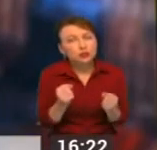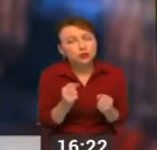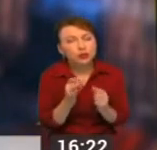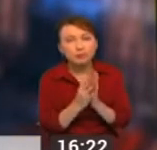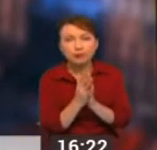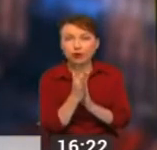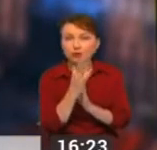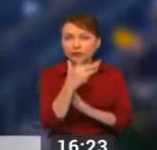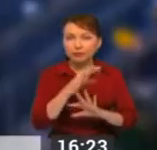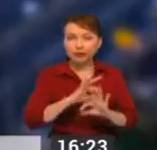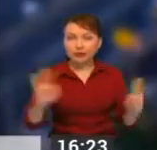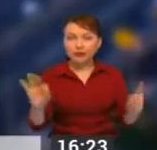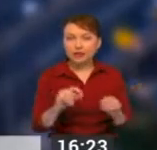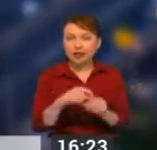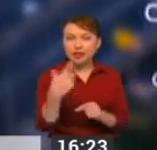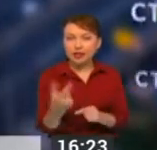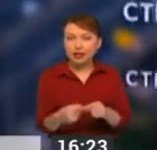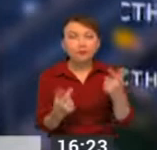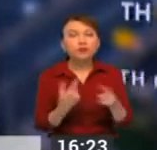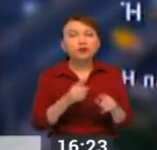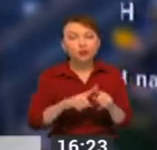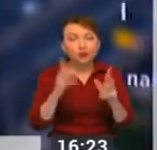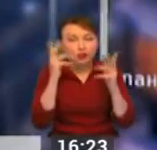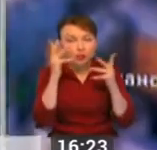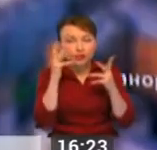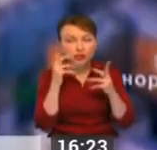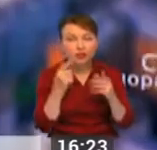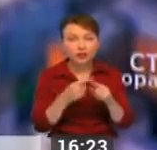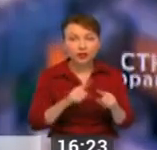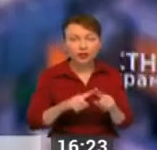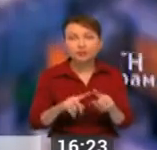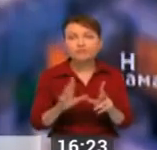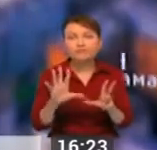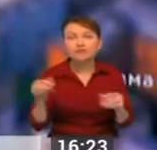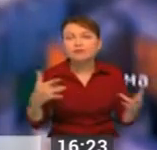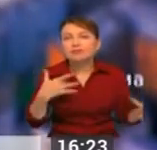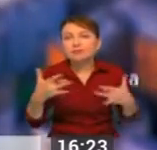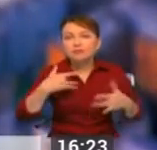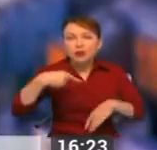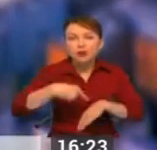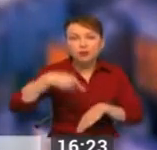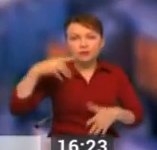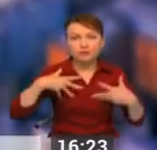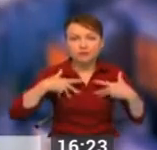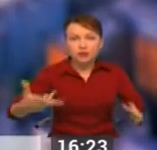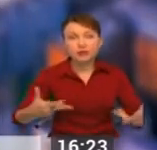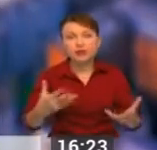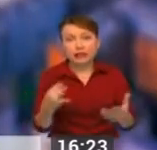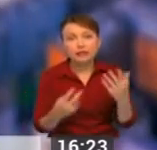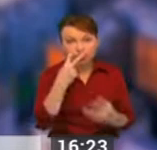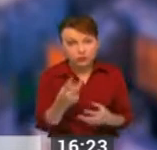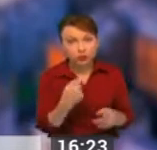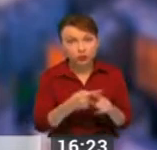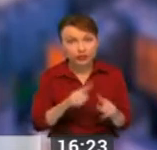проросла прекрасной лилией. Вот эту вот романтическую струнку, ее все проиграли, прочувствовали. И там оно, если вы